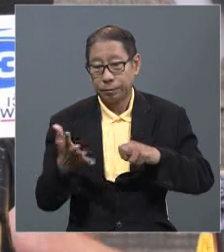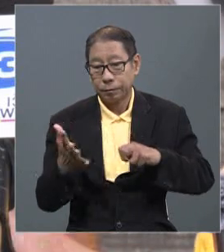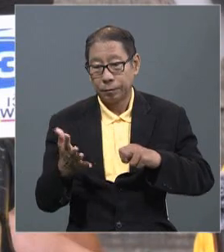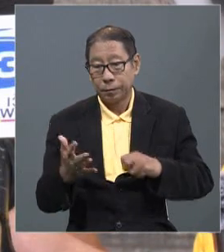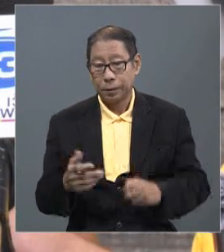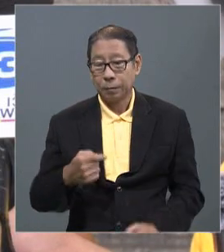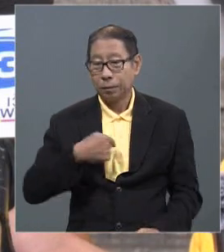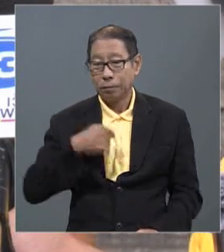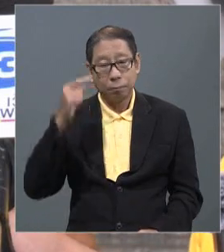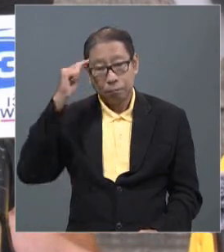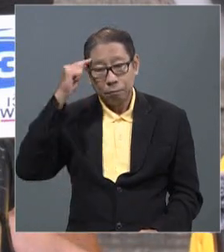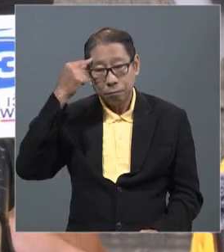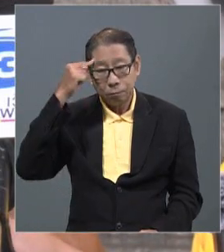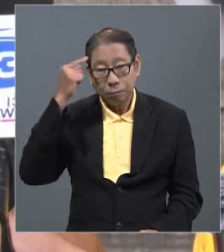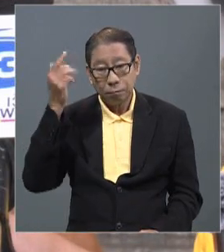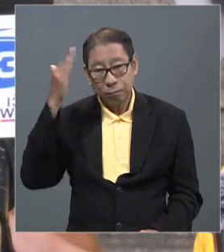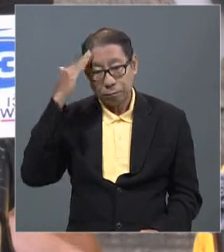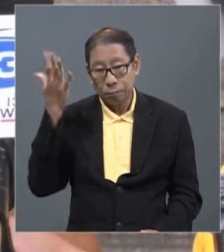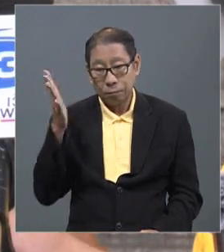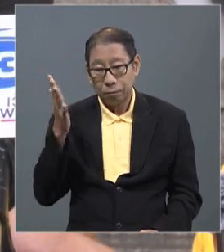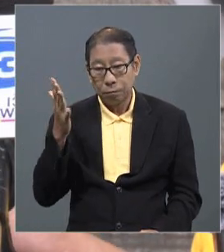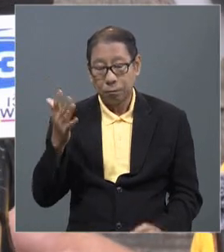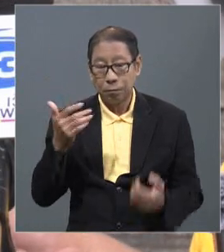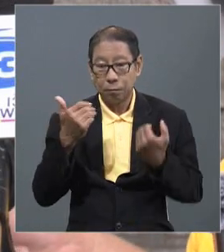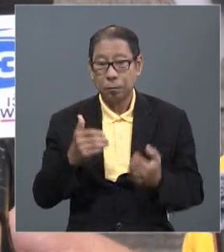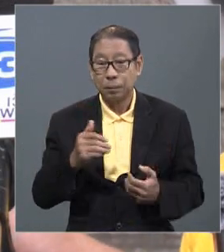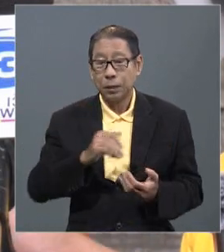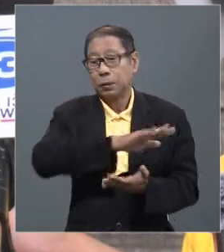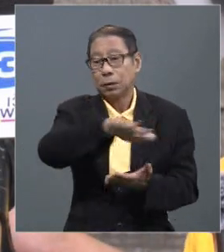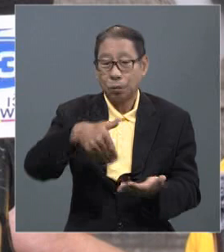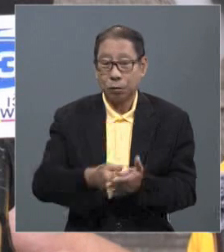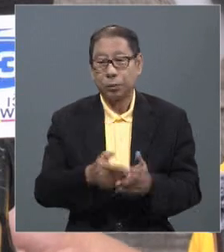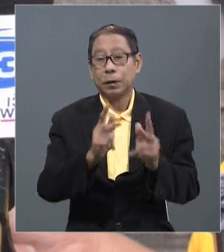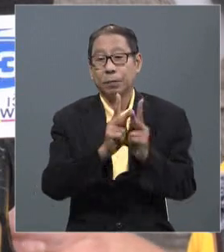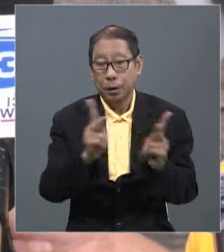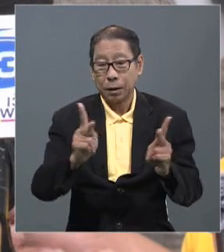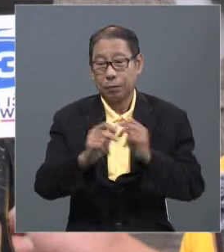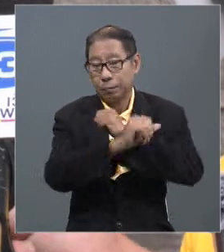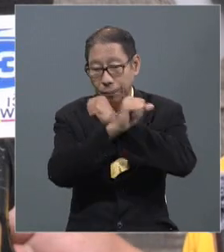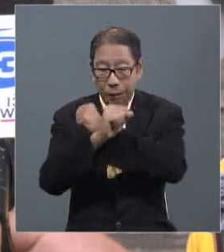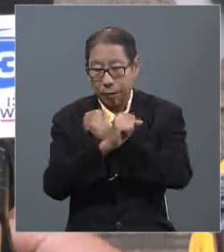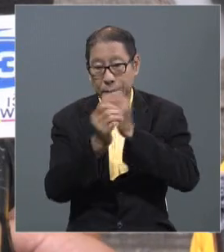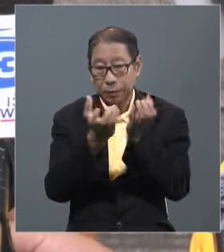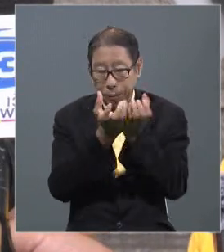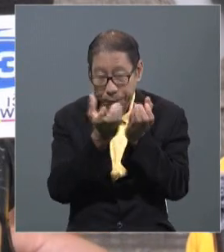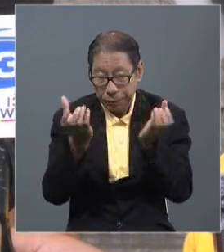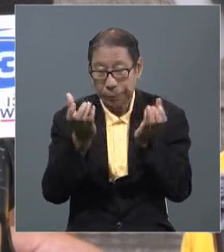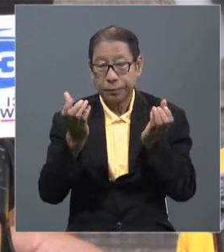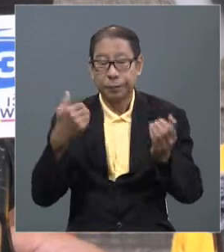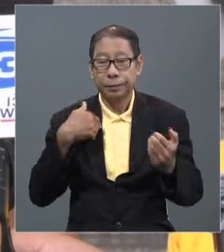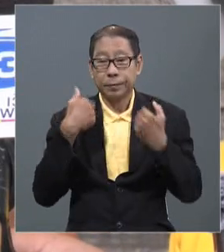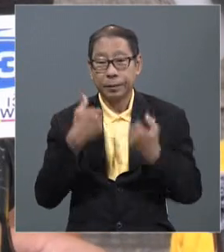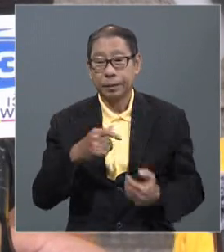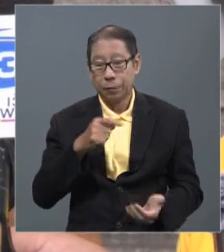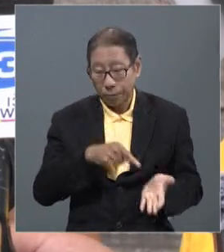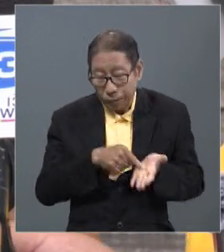ผมก็ไม่ทราบเหมือนกันแต่ผมว่าวันนี้เรื่องทั้งหมดมันก็อยู่ที่คณะกรรมการพิทักษ์คุณธรรมนะครับนะเพราะว่าผมได้อุ